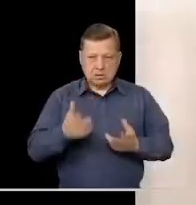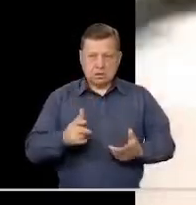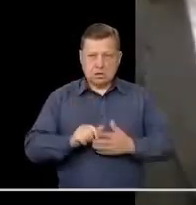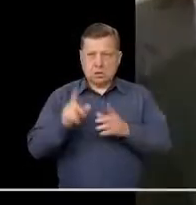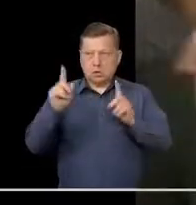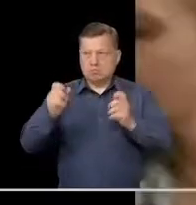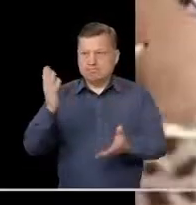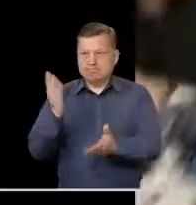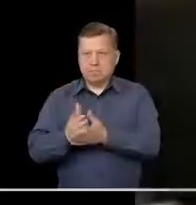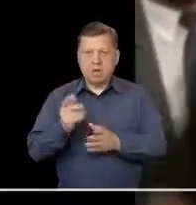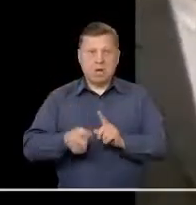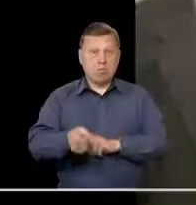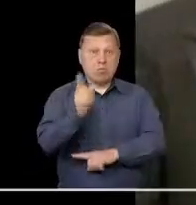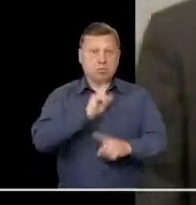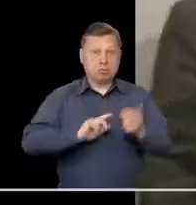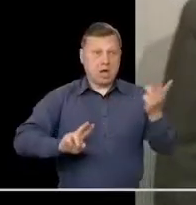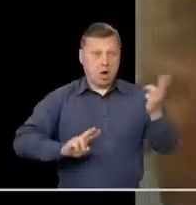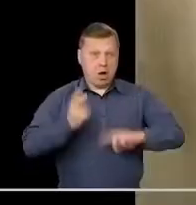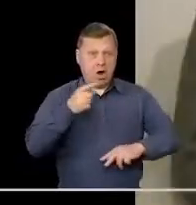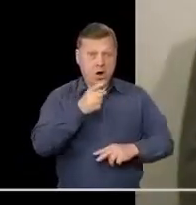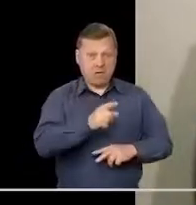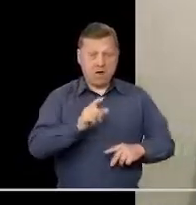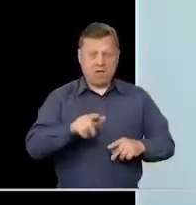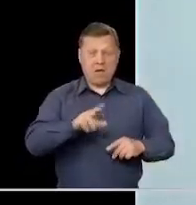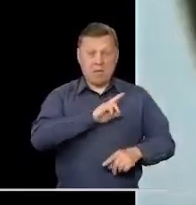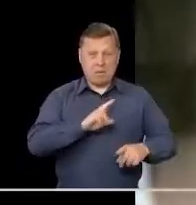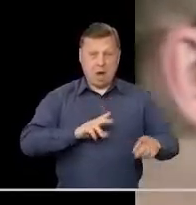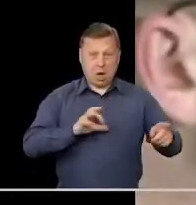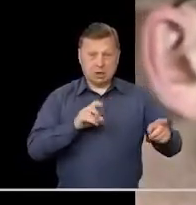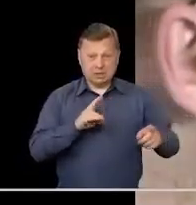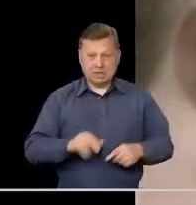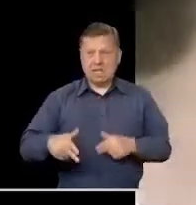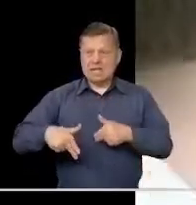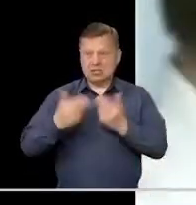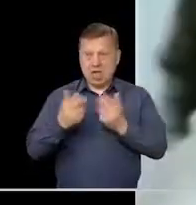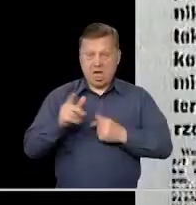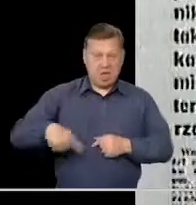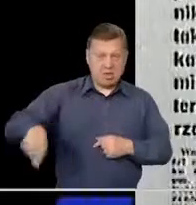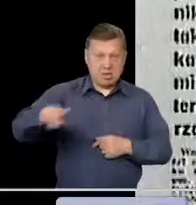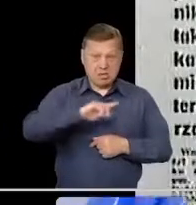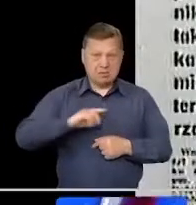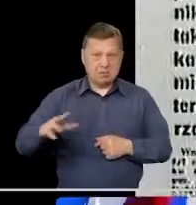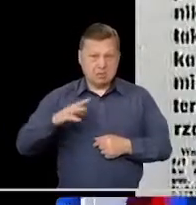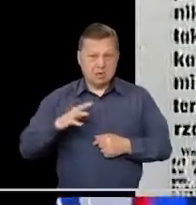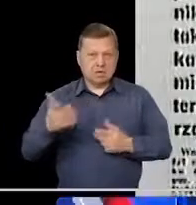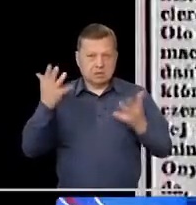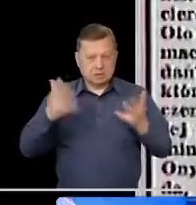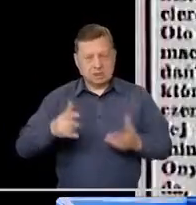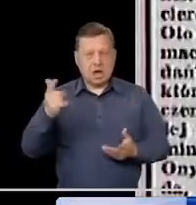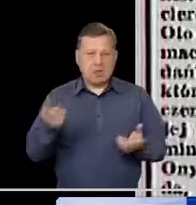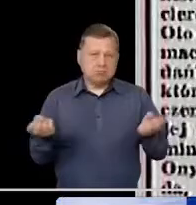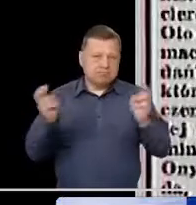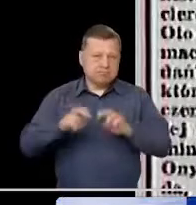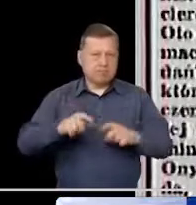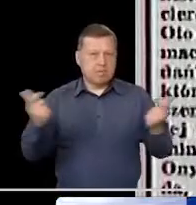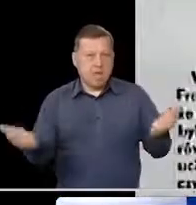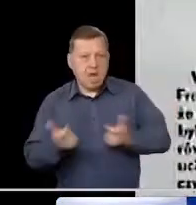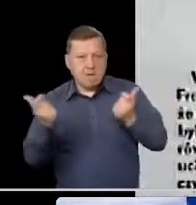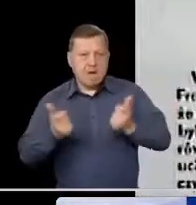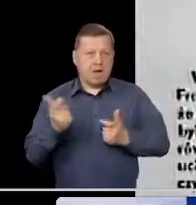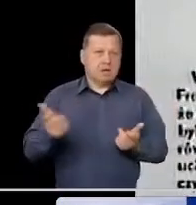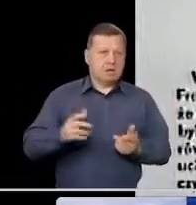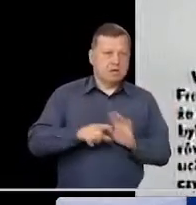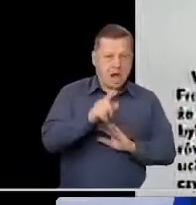Tuż przed odwołaniem gabinetu Olszewskiego dziennikarze największych ówczesnych mediów próbowali wytworzyć atmosferę zagrożenia